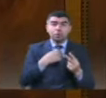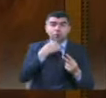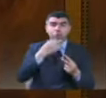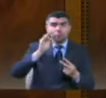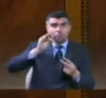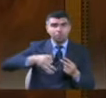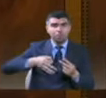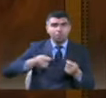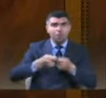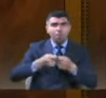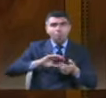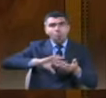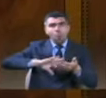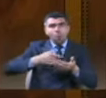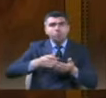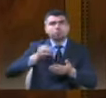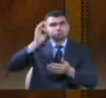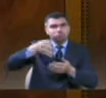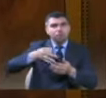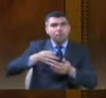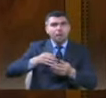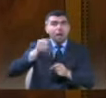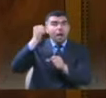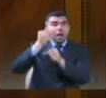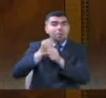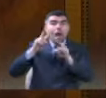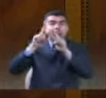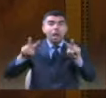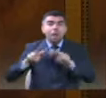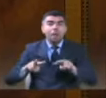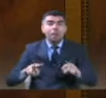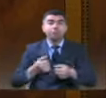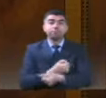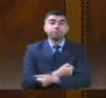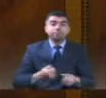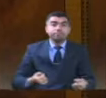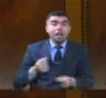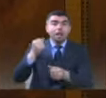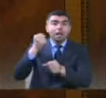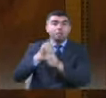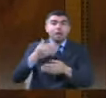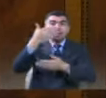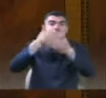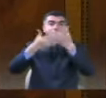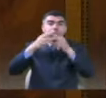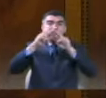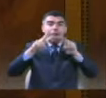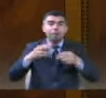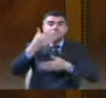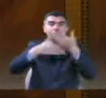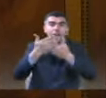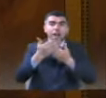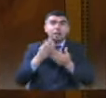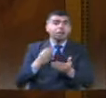بأن علينا جميعا أن نجد الشغل للمعطلين، أن نوفر سكن لائق، أن نساعد المواطن على الولوج